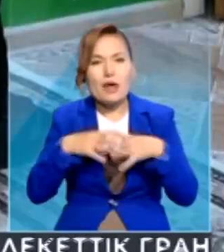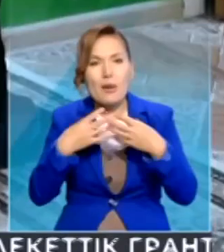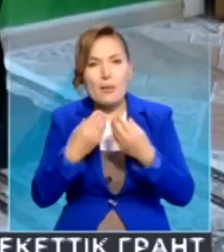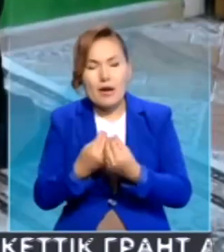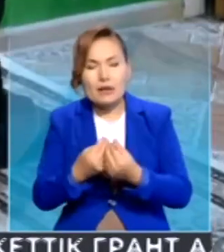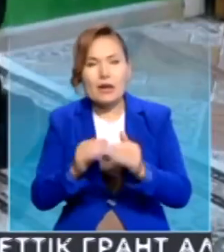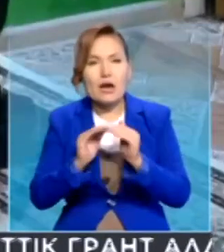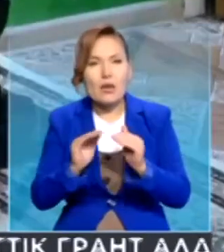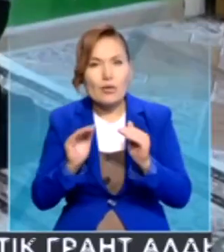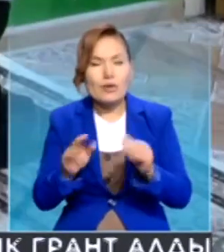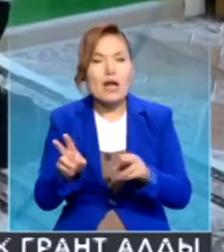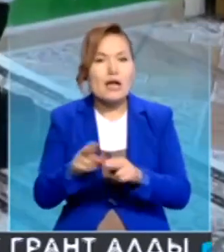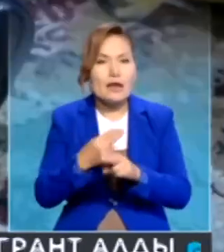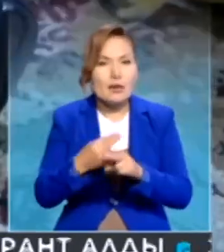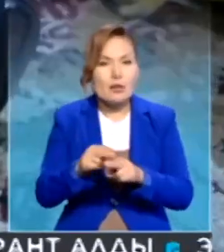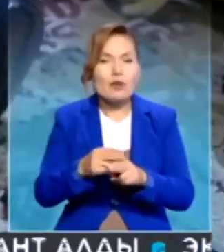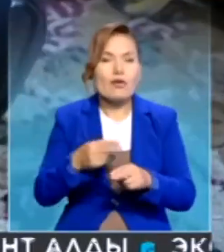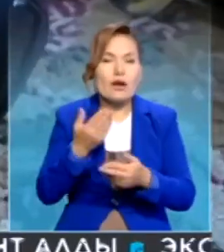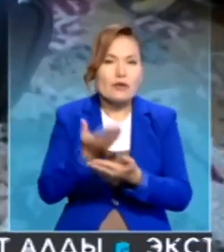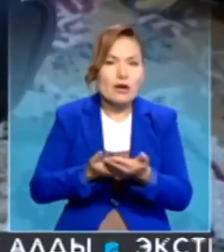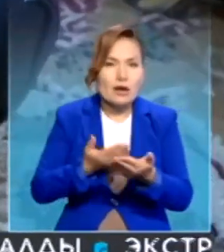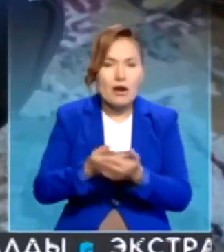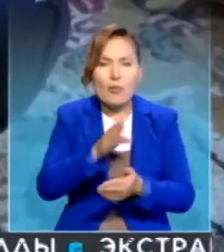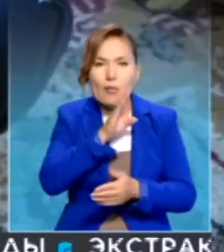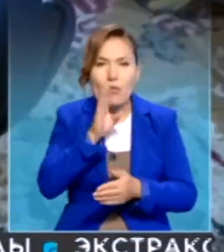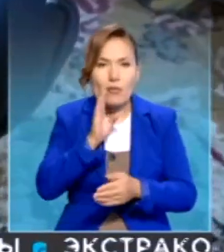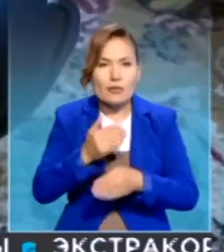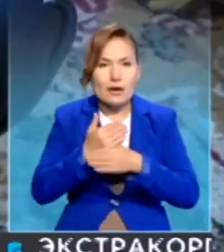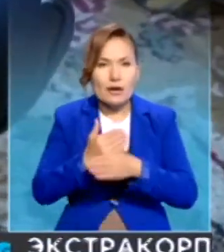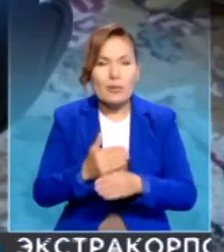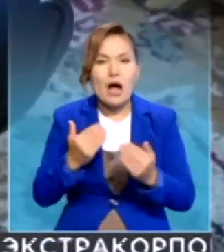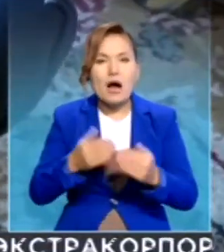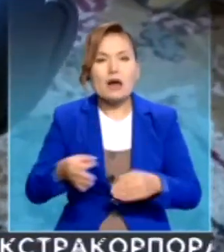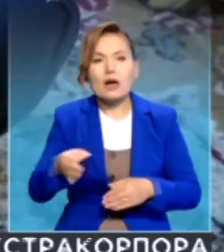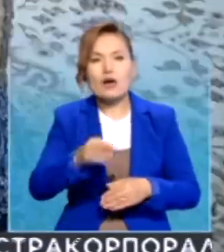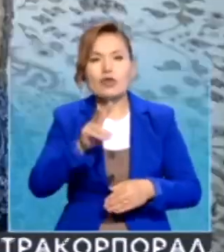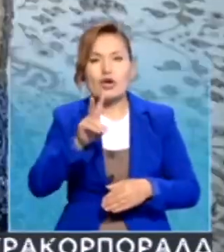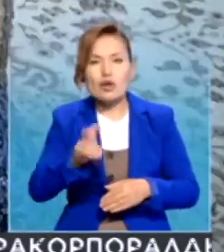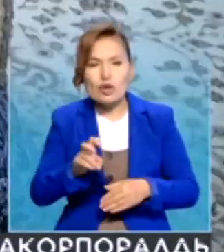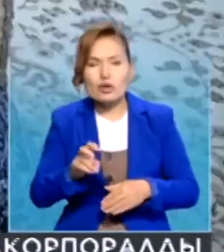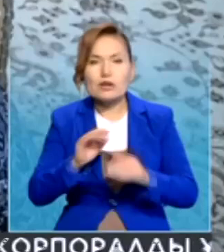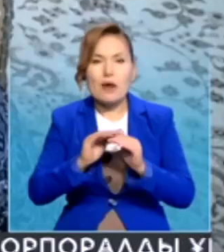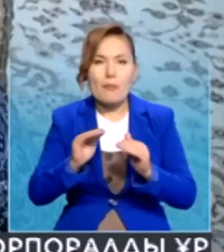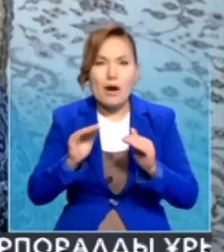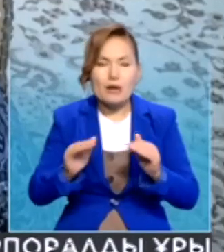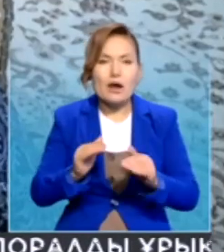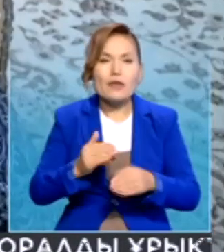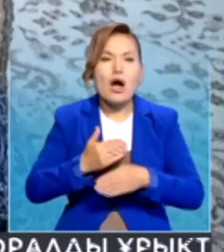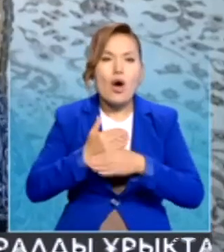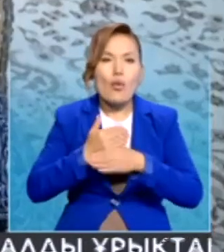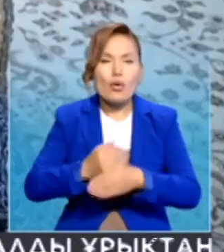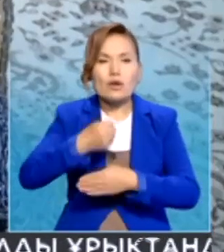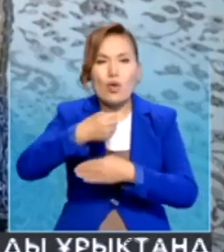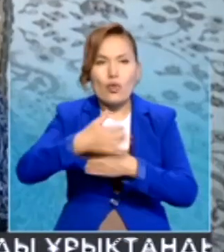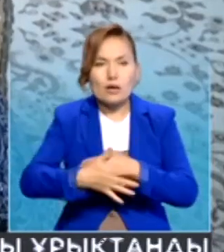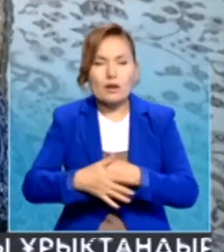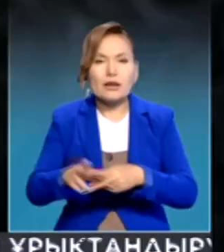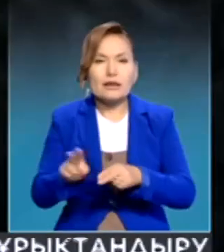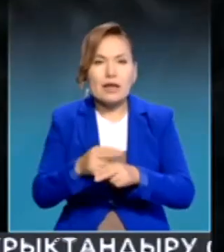ету. Орталықта жұмыс істейтін мамандардың саны да артады. Қазір облыста 200-ге жуық бала қолдау орталықтарында тәрбиеленіп